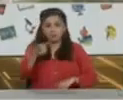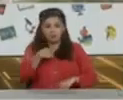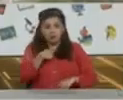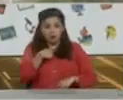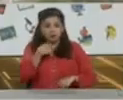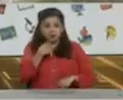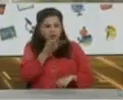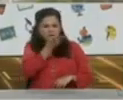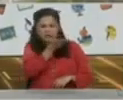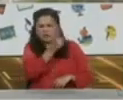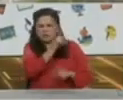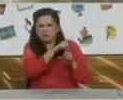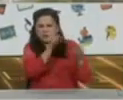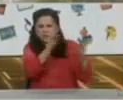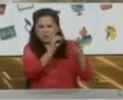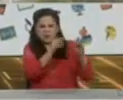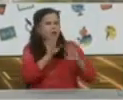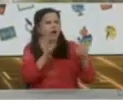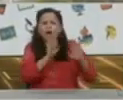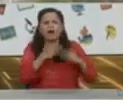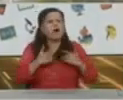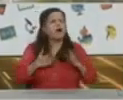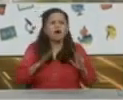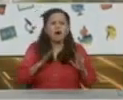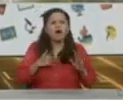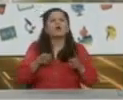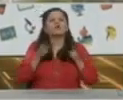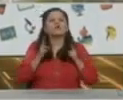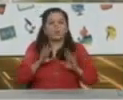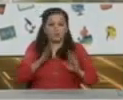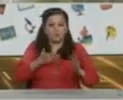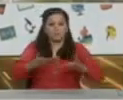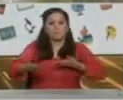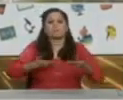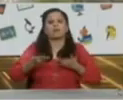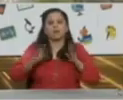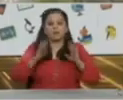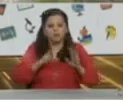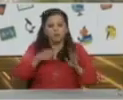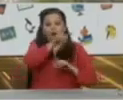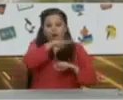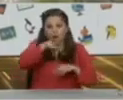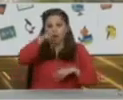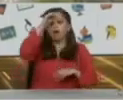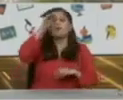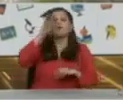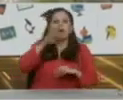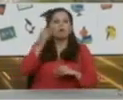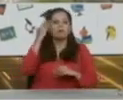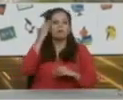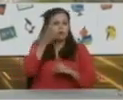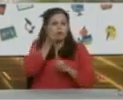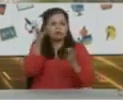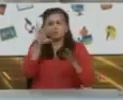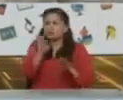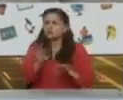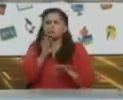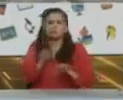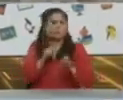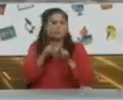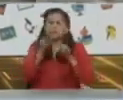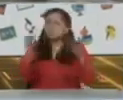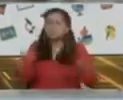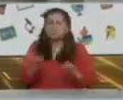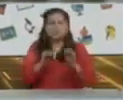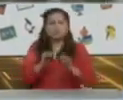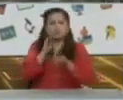रहा, एक सामान्य व्यवहार की बात कर रहा। कुछ लोग वाकई ऐसा नहीं करते। बच्चे